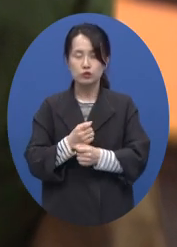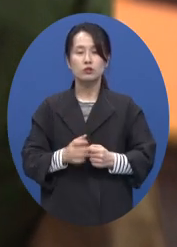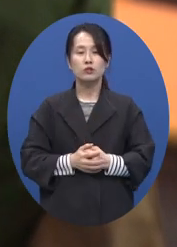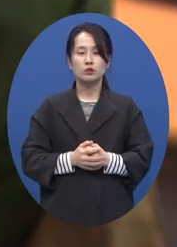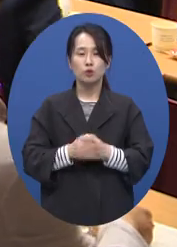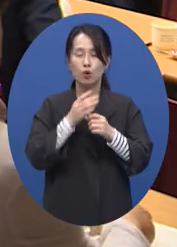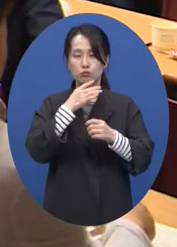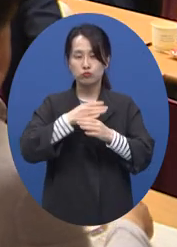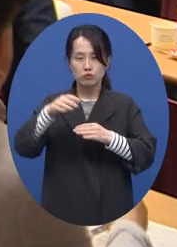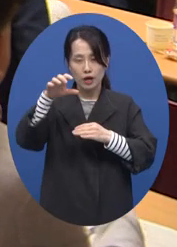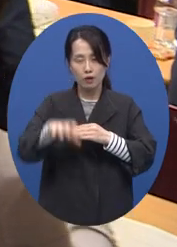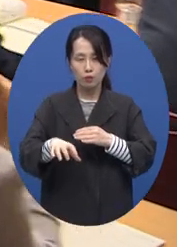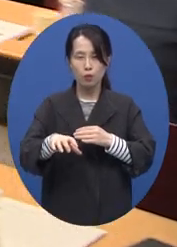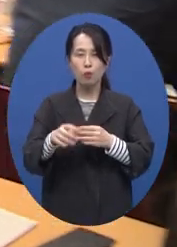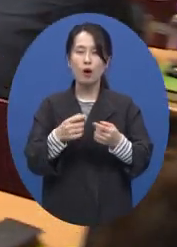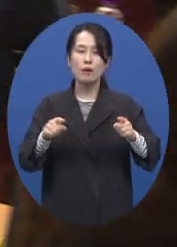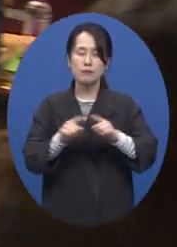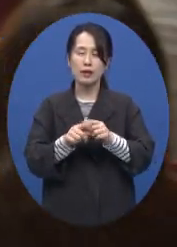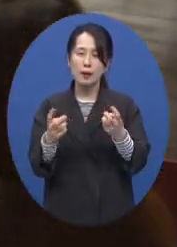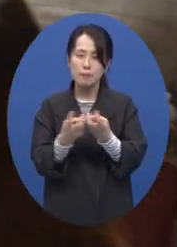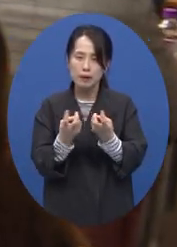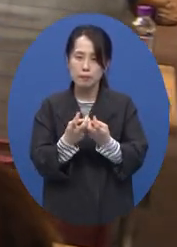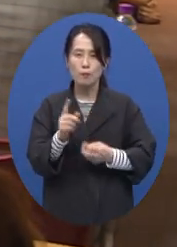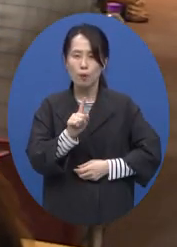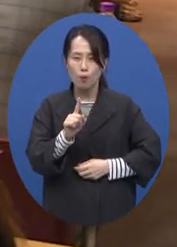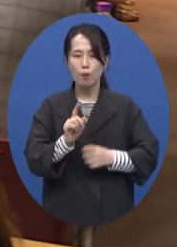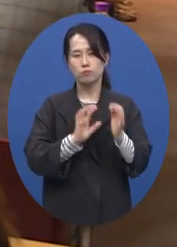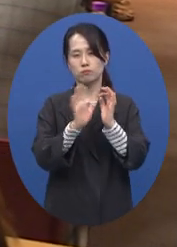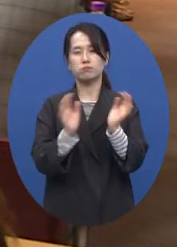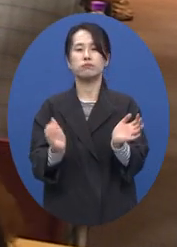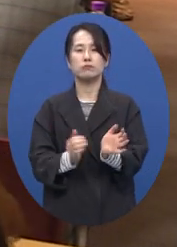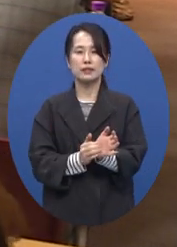인프라 및 지자체 간 실질 대응 방안 등이 논의 했습니다